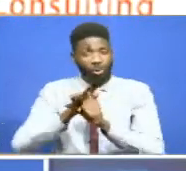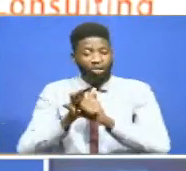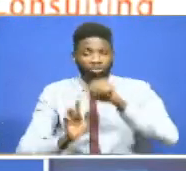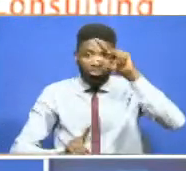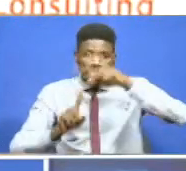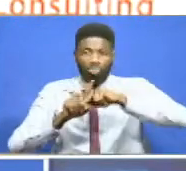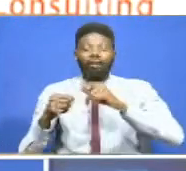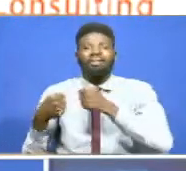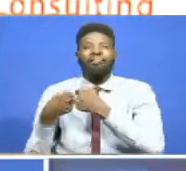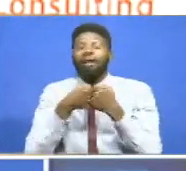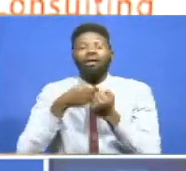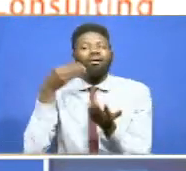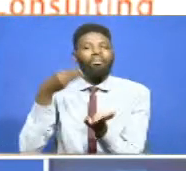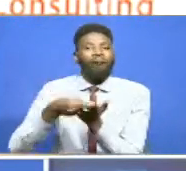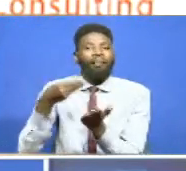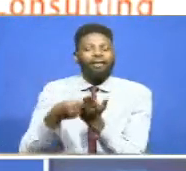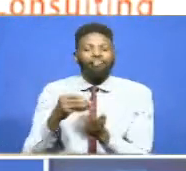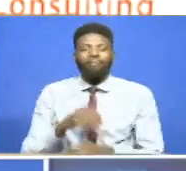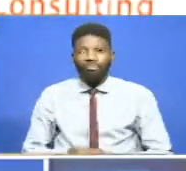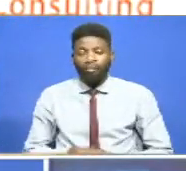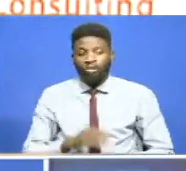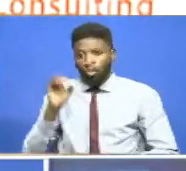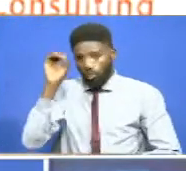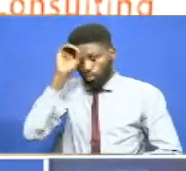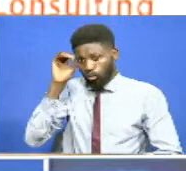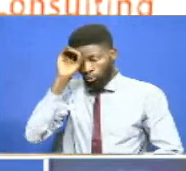kifedha. Maoni ambayo yameongezeka kutoka